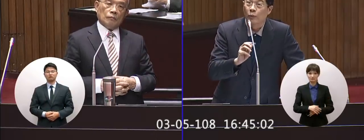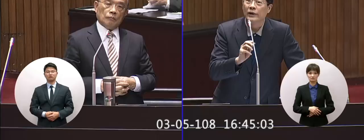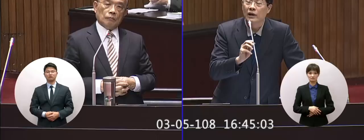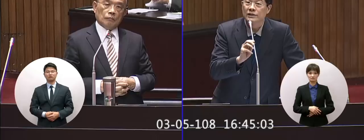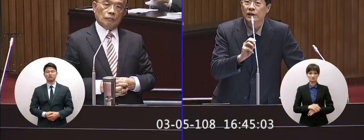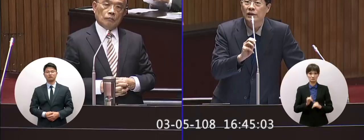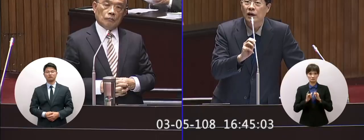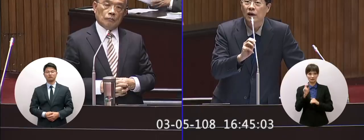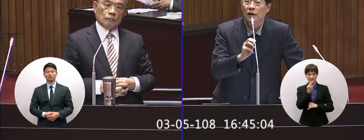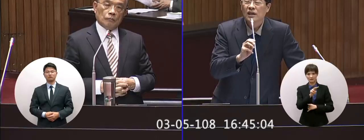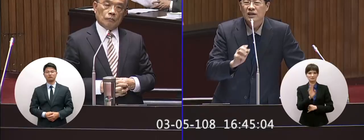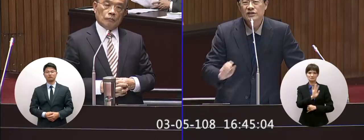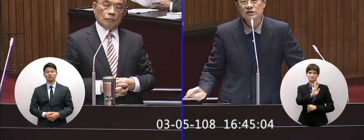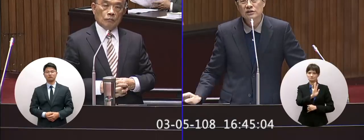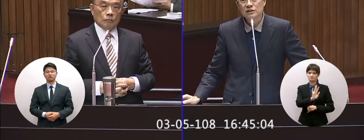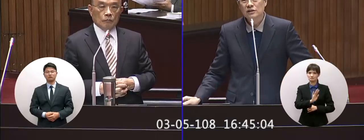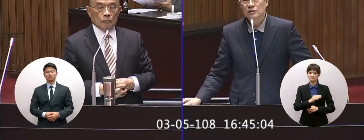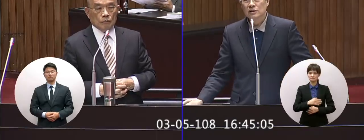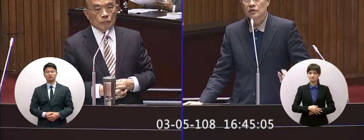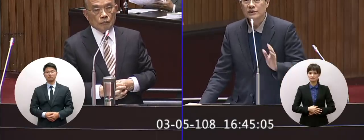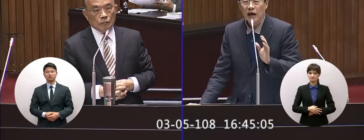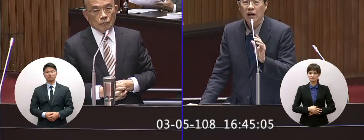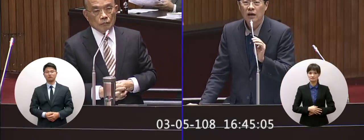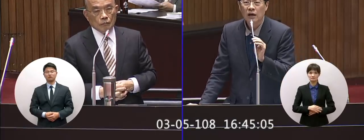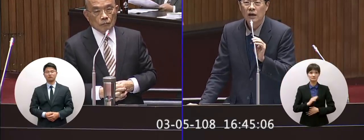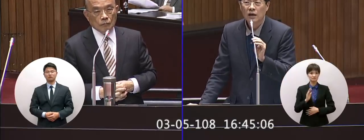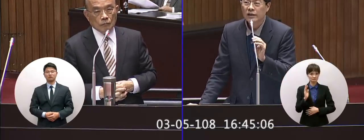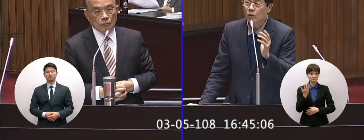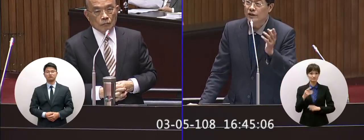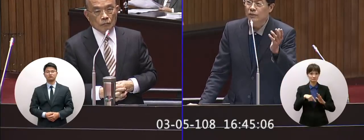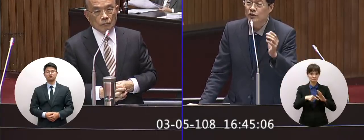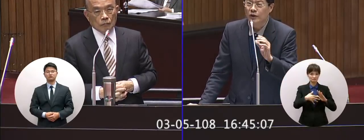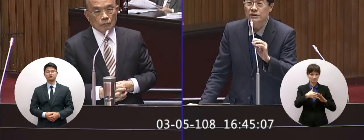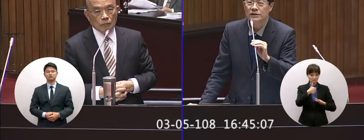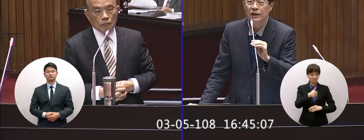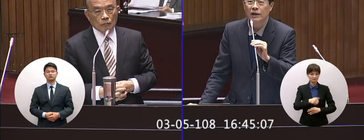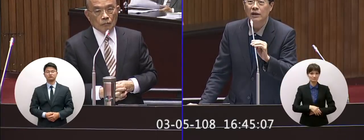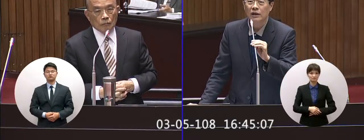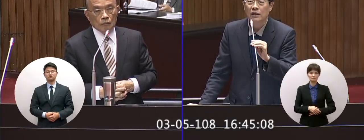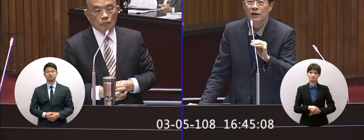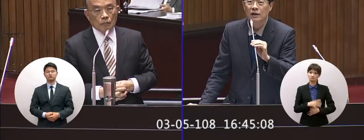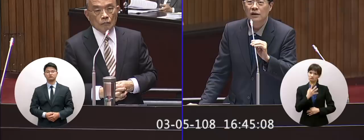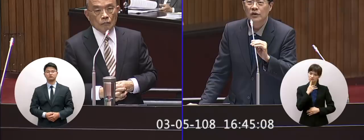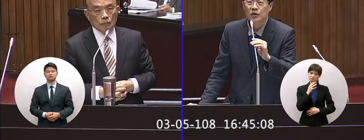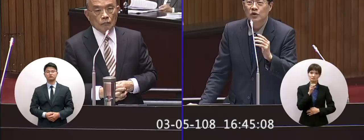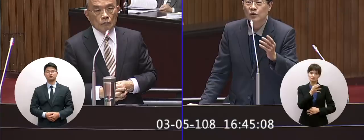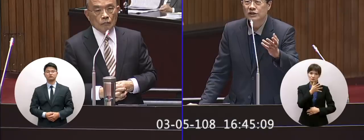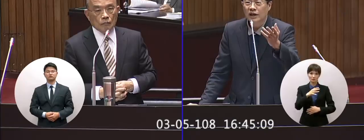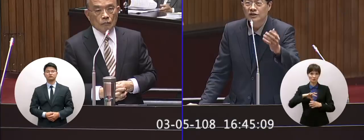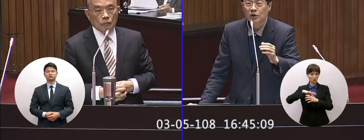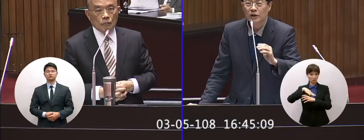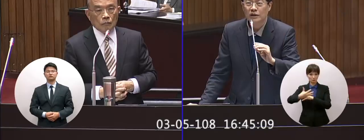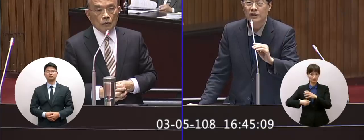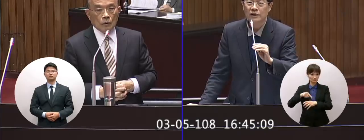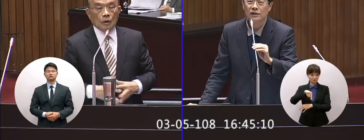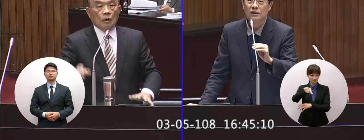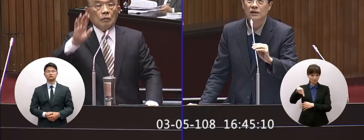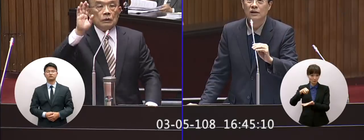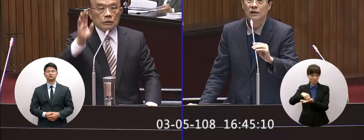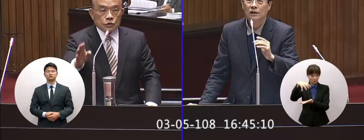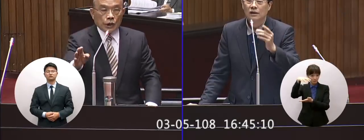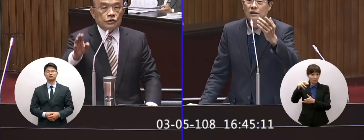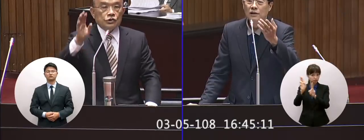大家所不乐见的，可是院长，那为什么全世界又重新开始用核